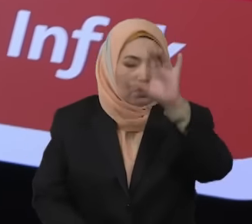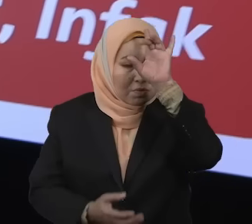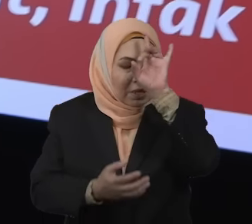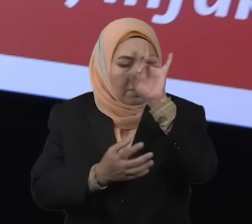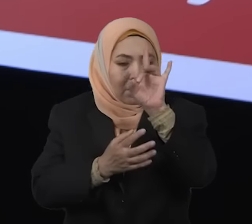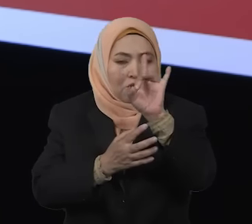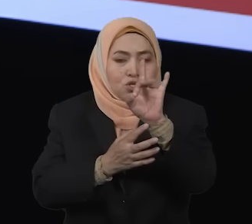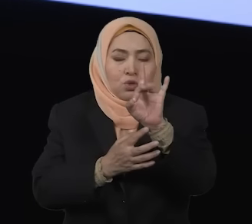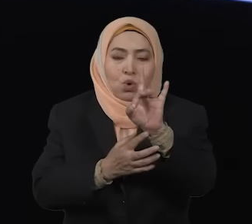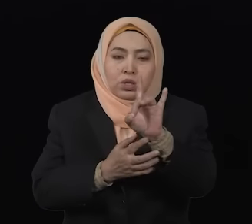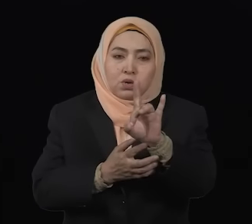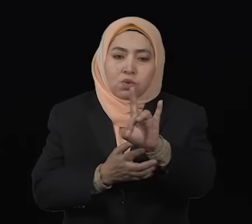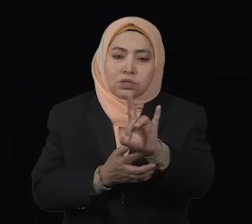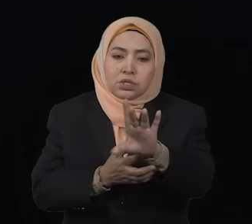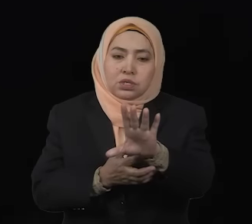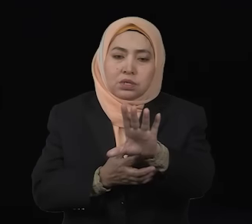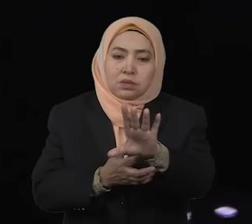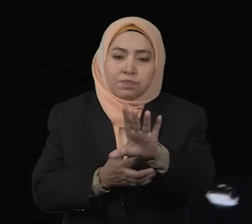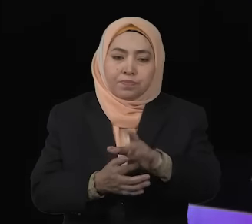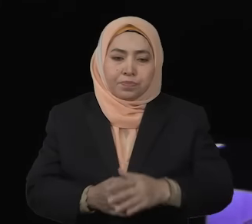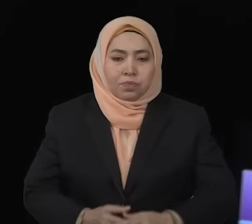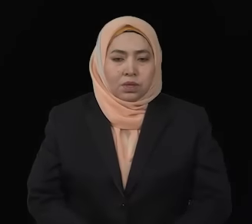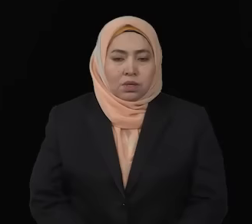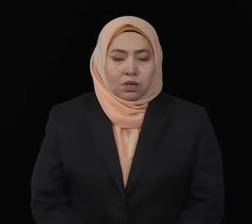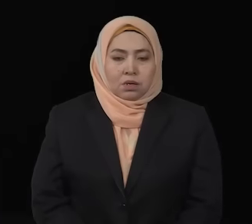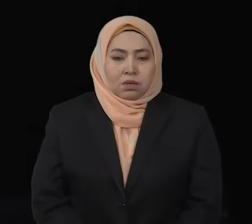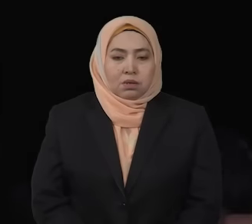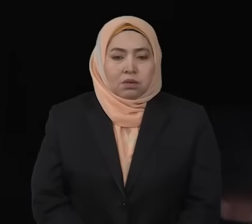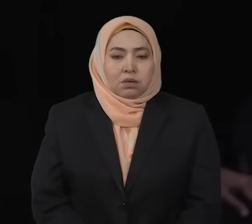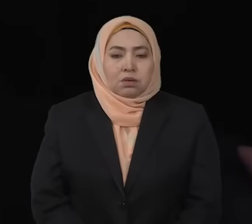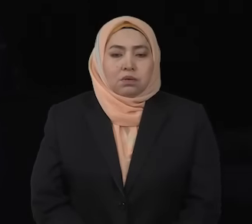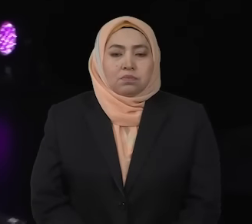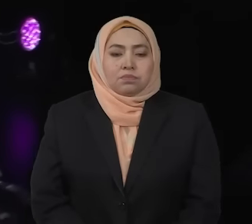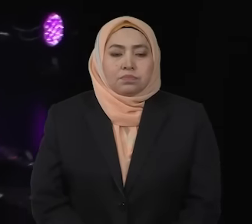أعوذ بالله من الشيطان الرجيم